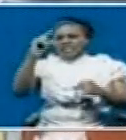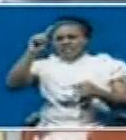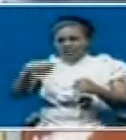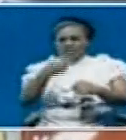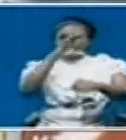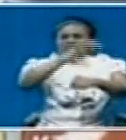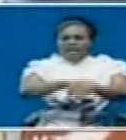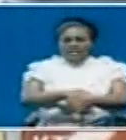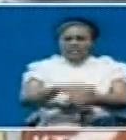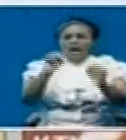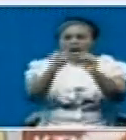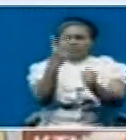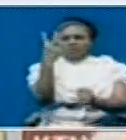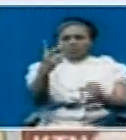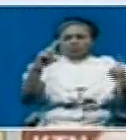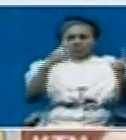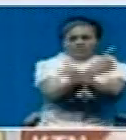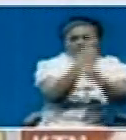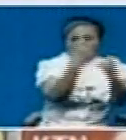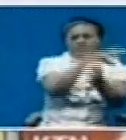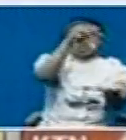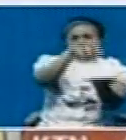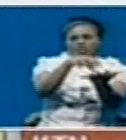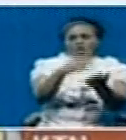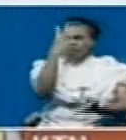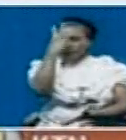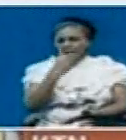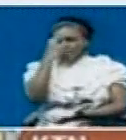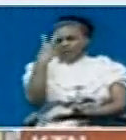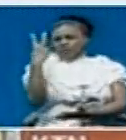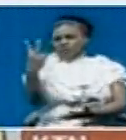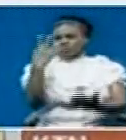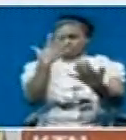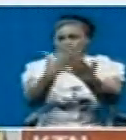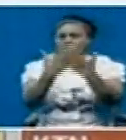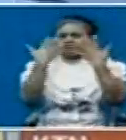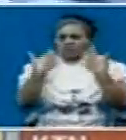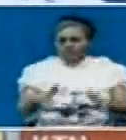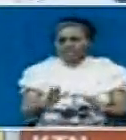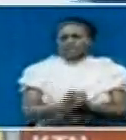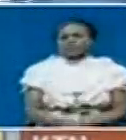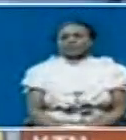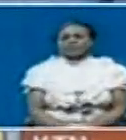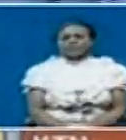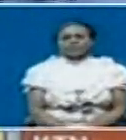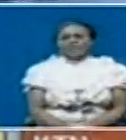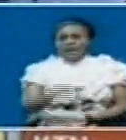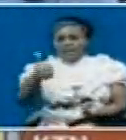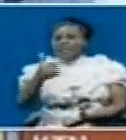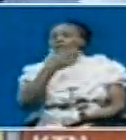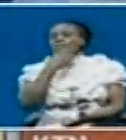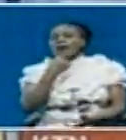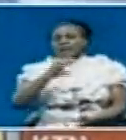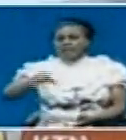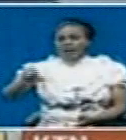ilinaswa katika matukio mawili tofauti. Washukiwa wawili wametiwa mbaroni kuhusiana na visa hivyo. Jamaa mmoja